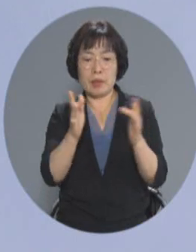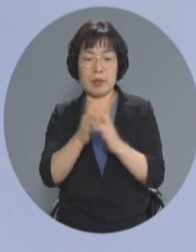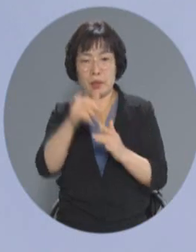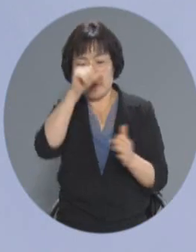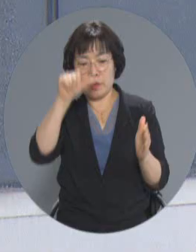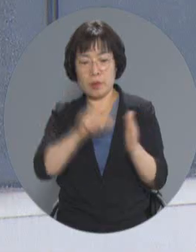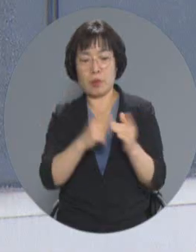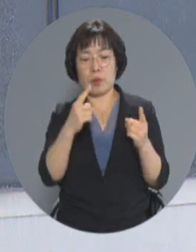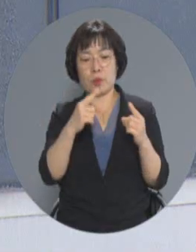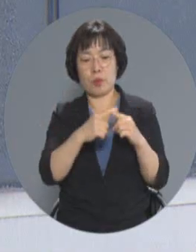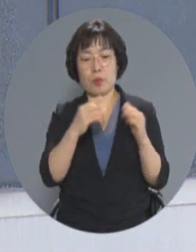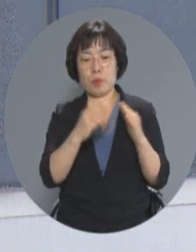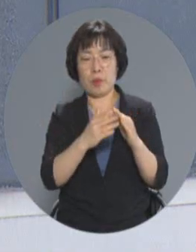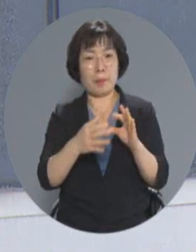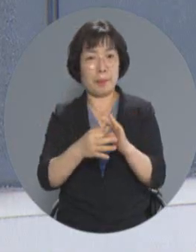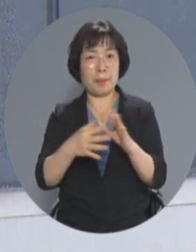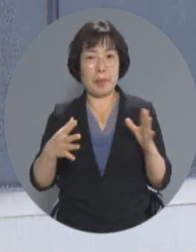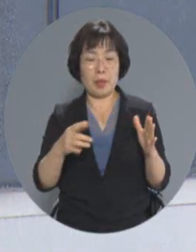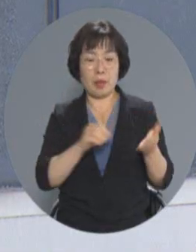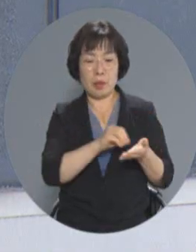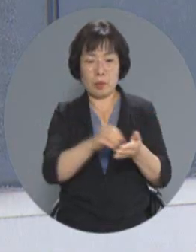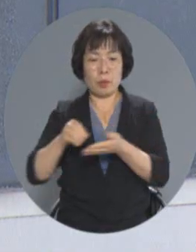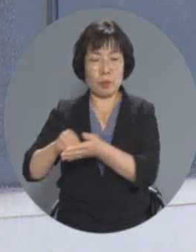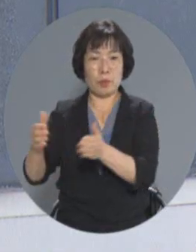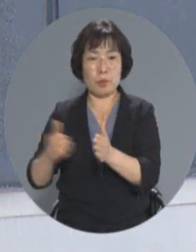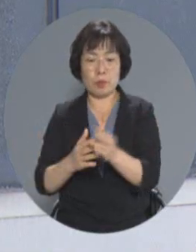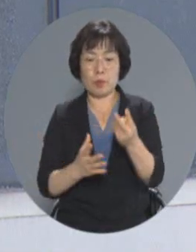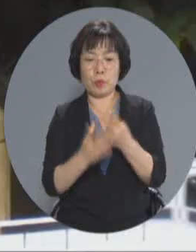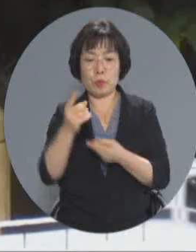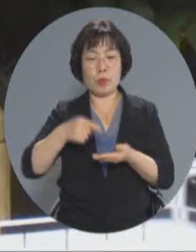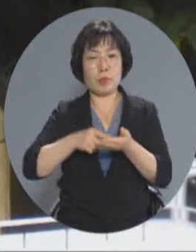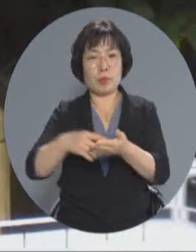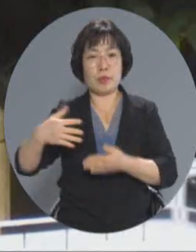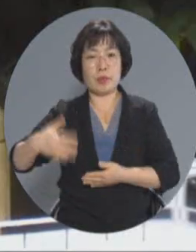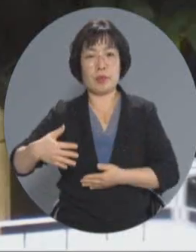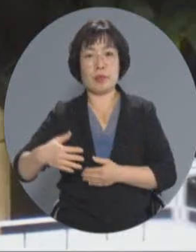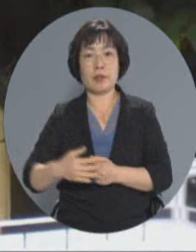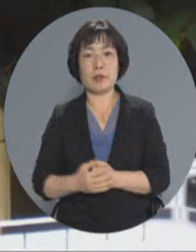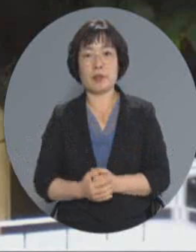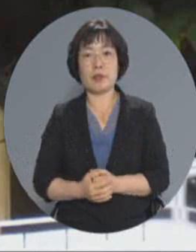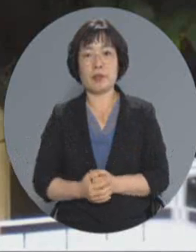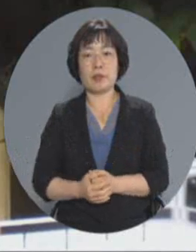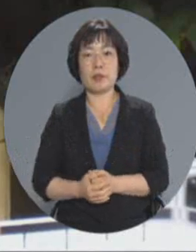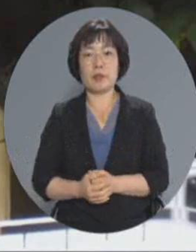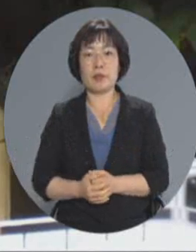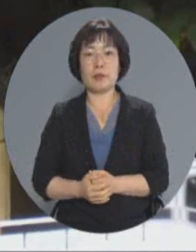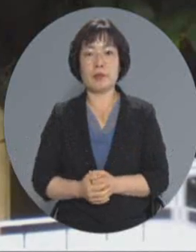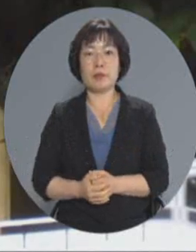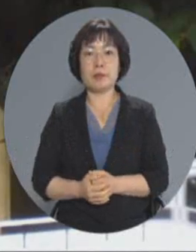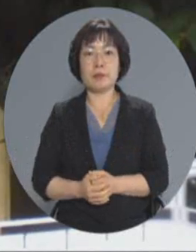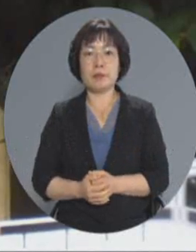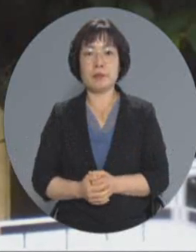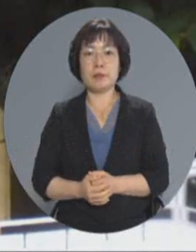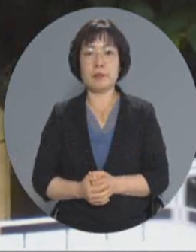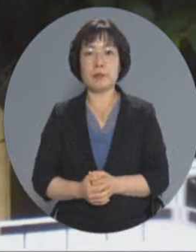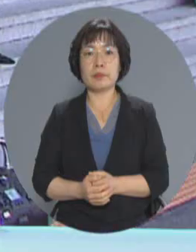무관한 교회로 등록돼 있고 아직 통합 신청도 하지 않은 상태입니다. MBC 뉴스 조희원입니다.